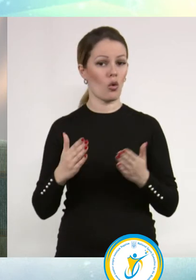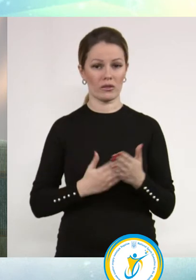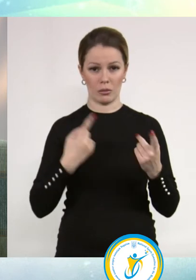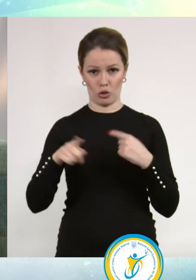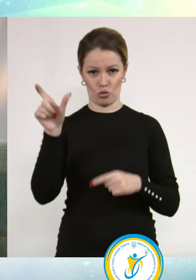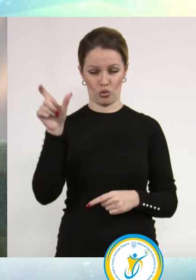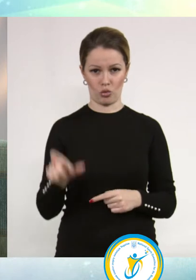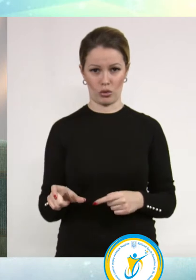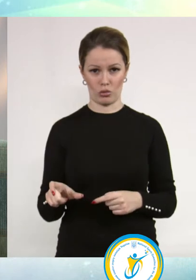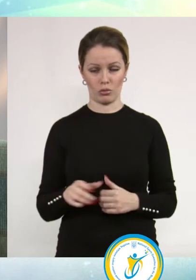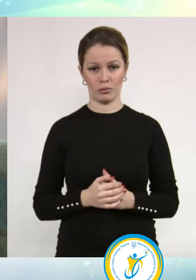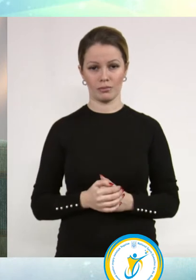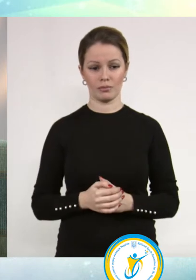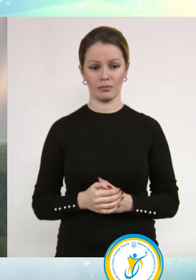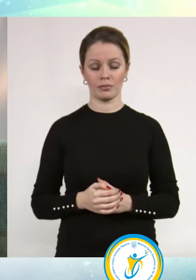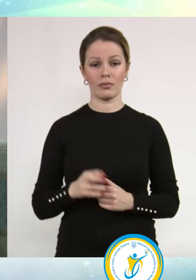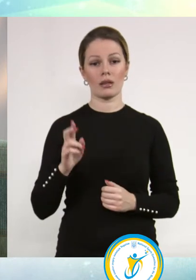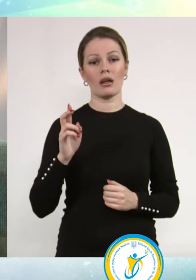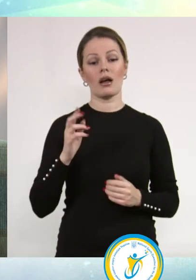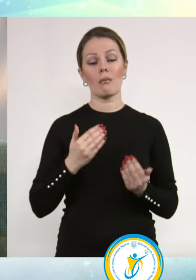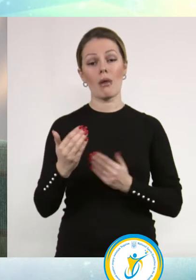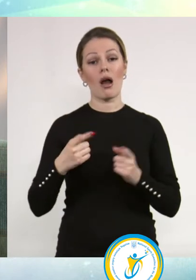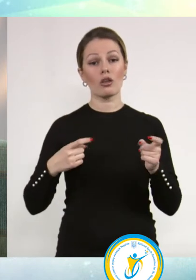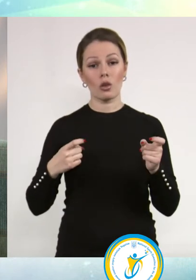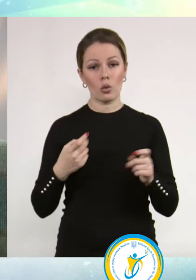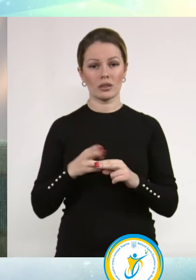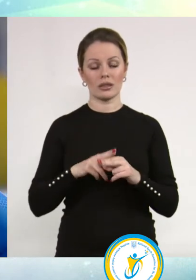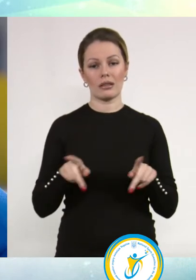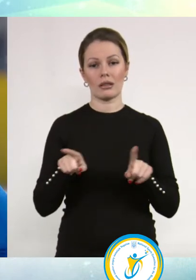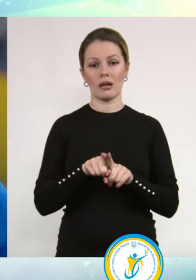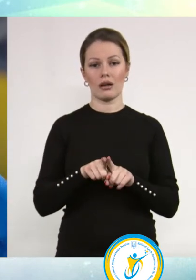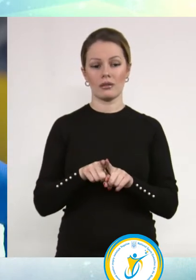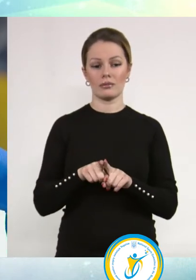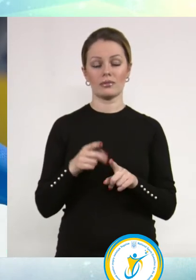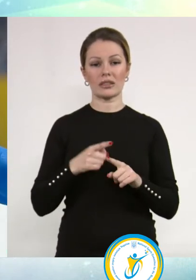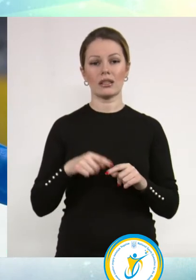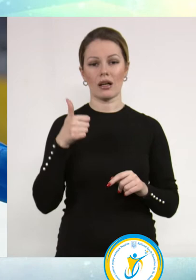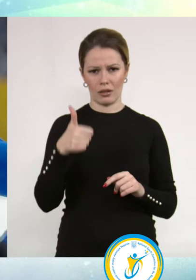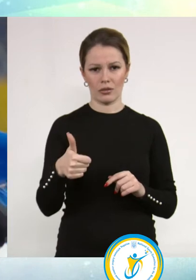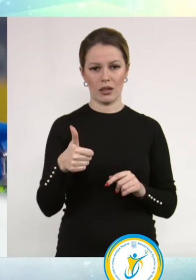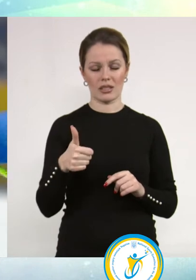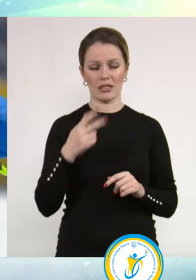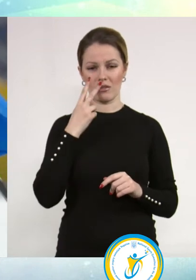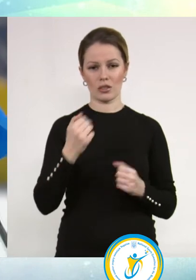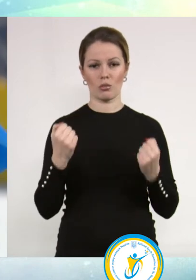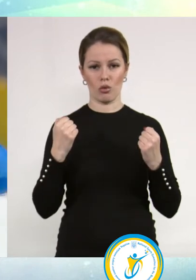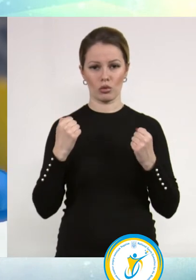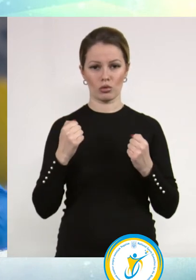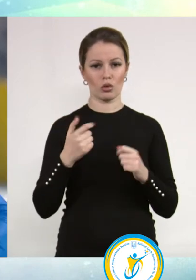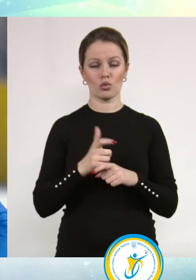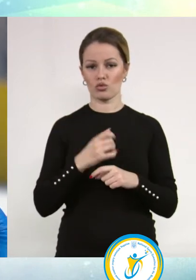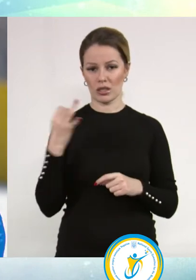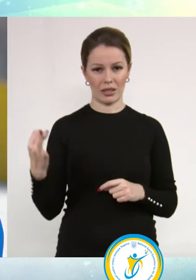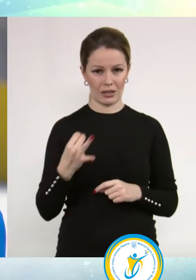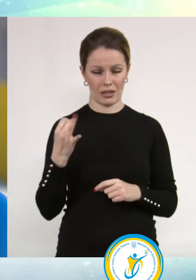Максима. Ну, біатлон – це така, це класний вид спорту. Він дуже